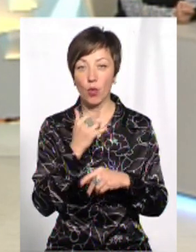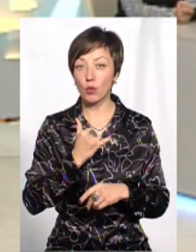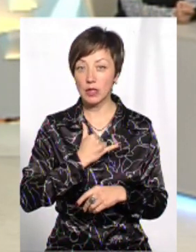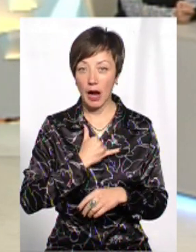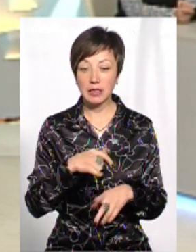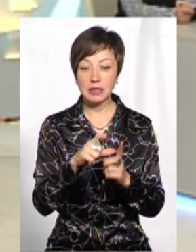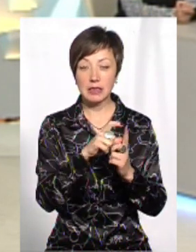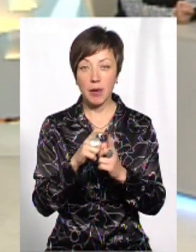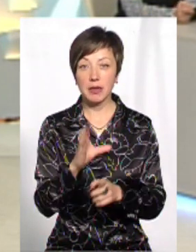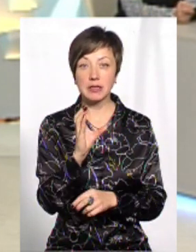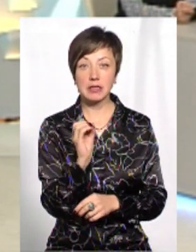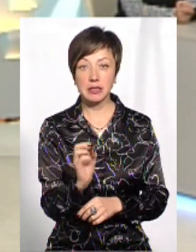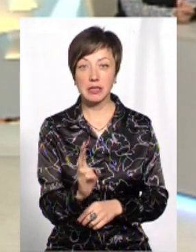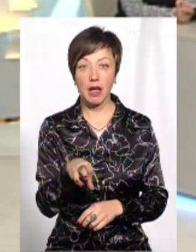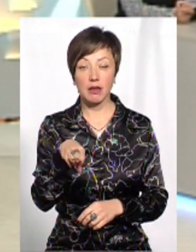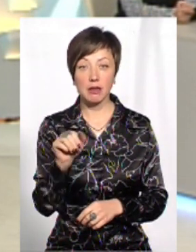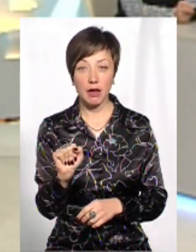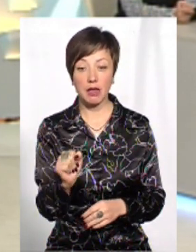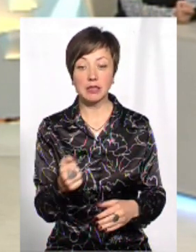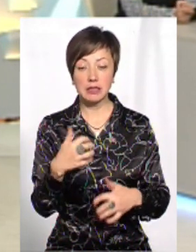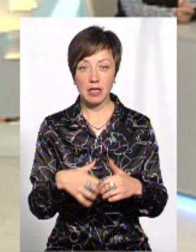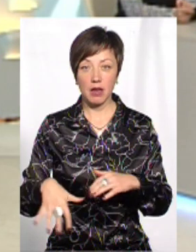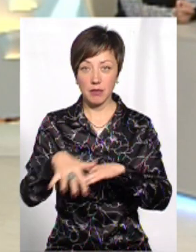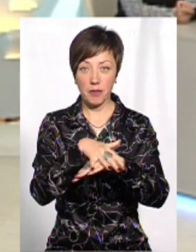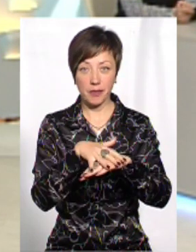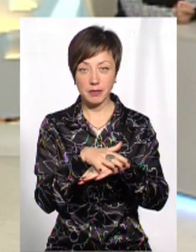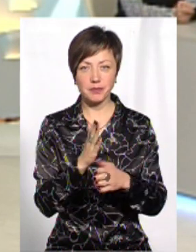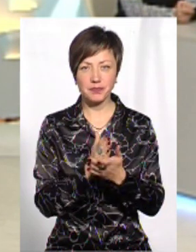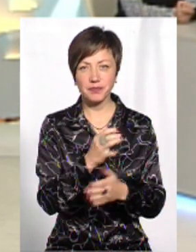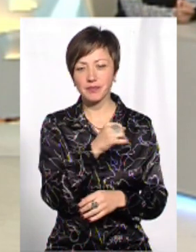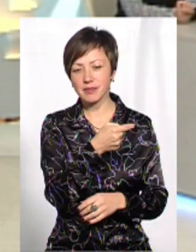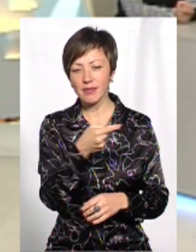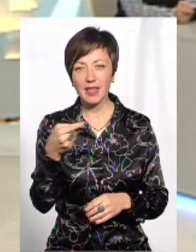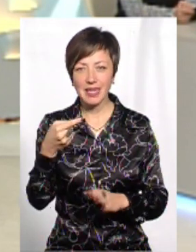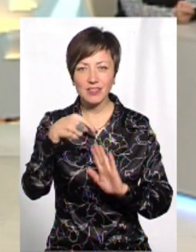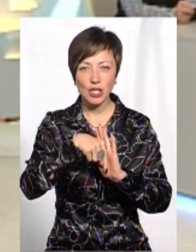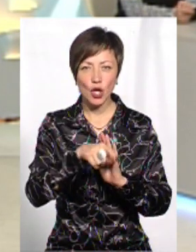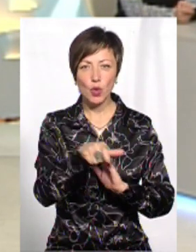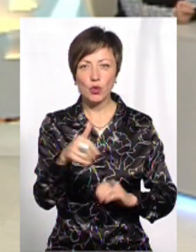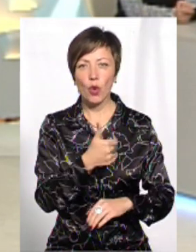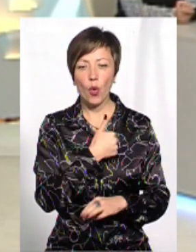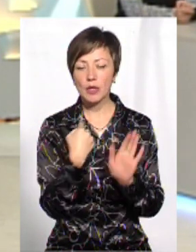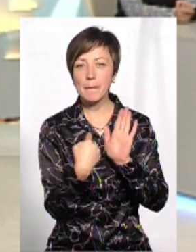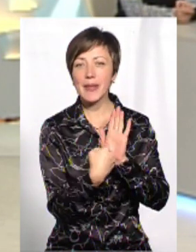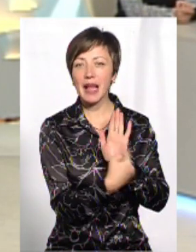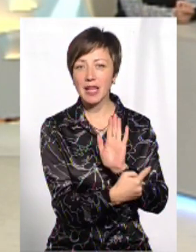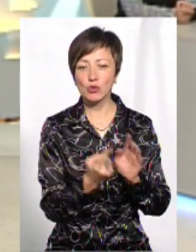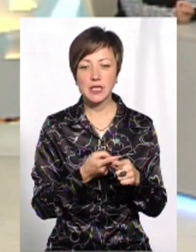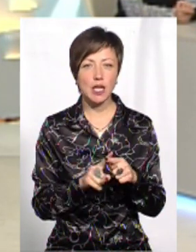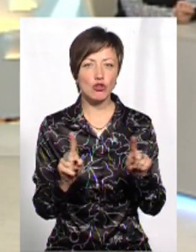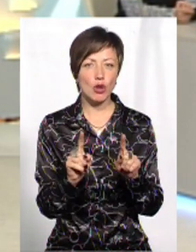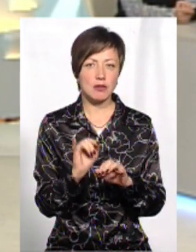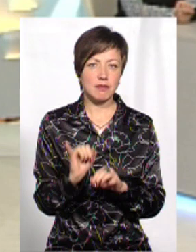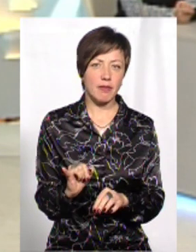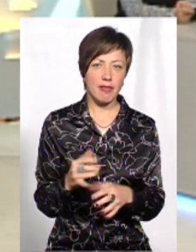нас термін «секта» серед широкого загалу несе той негативний контекст, яким люди хочуть підкреслити, що це